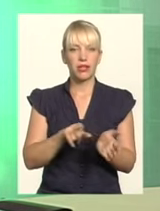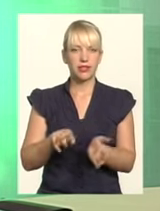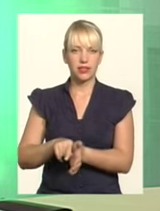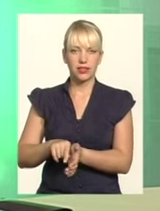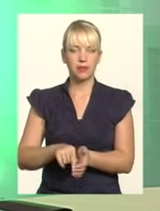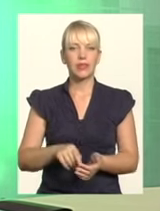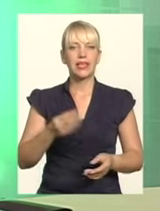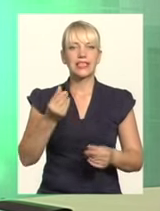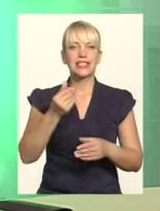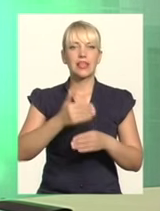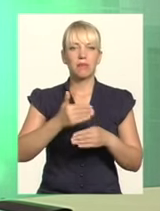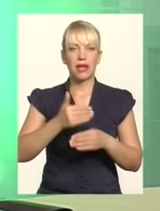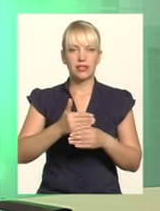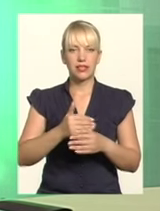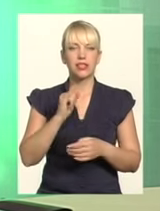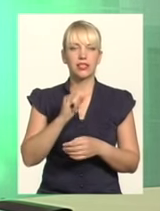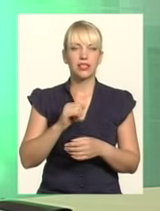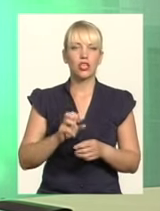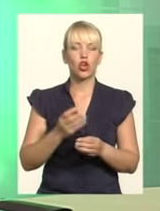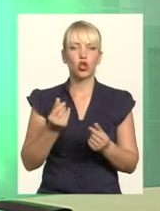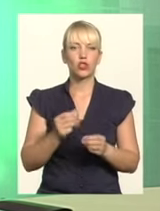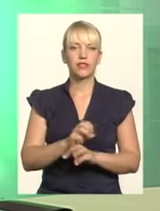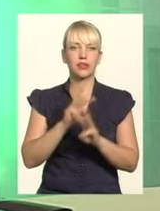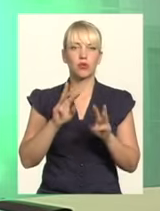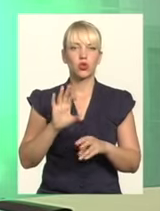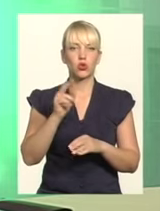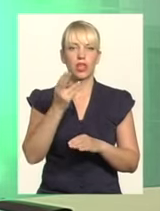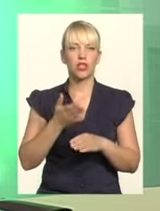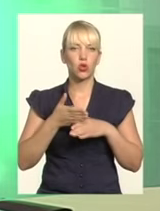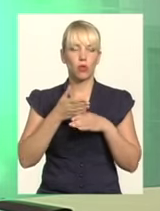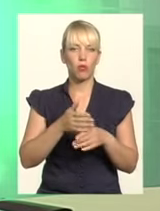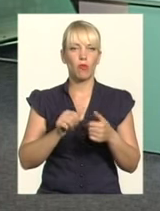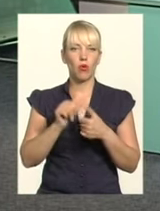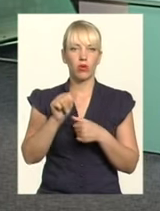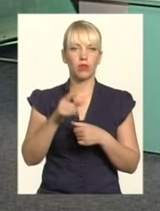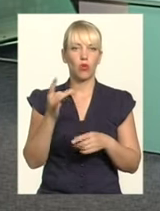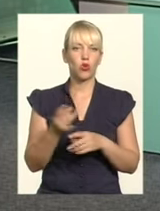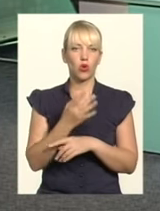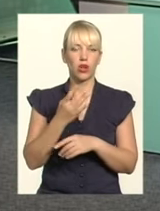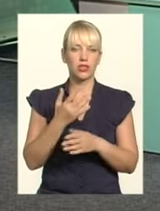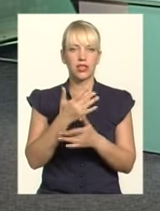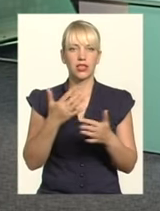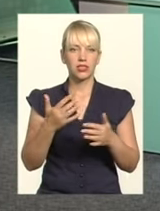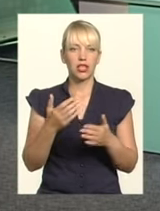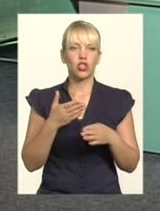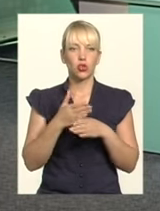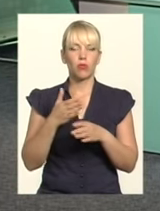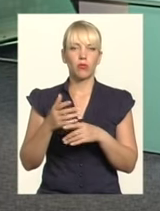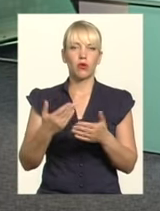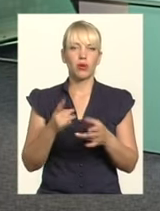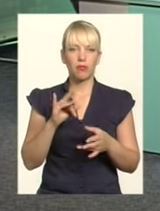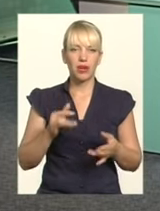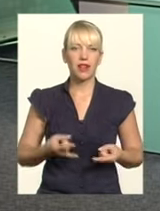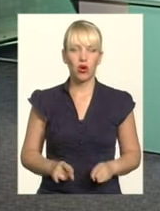це стипендії, це грошове забезпечення, соціальна допомога, крім одноразових різних допомог, це при народженні